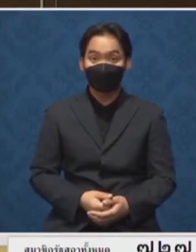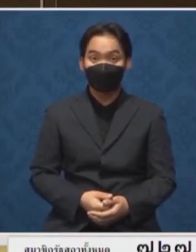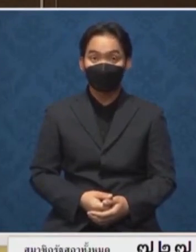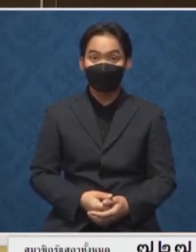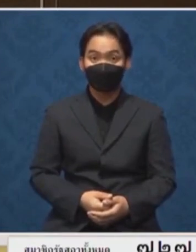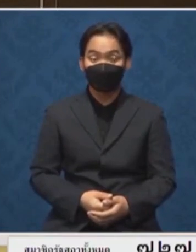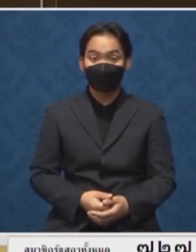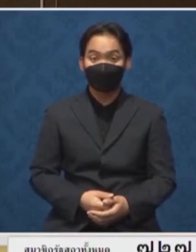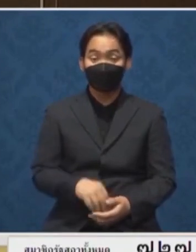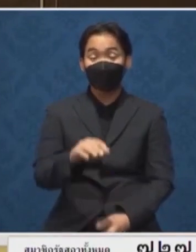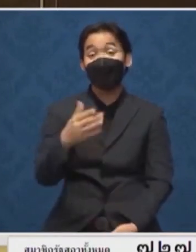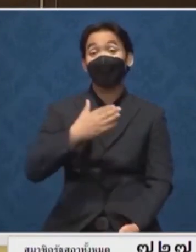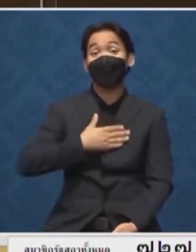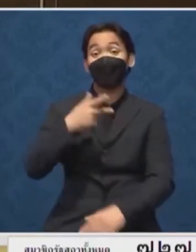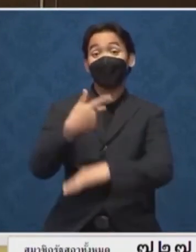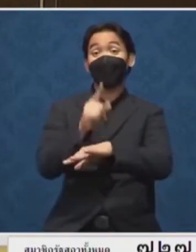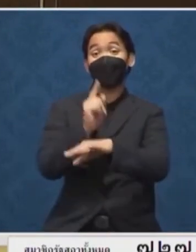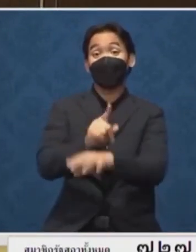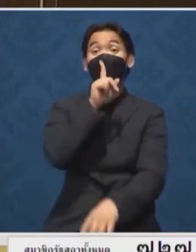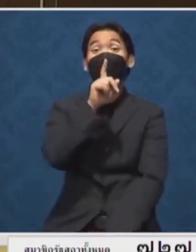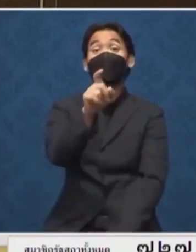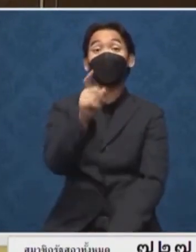ก่อนที่จะมีการลงมติ